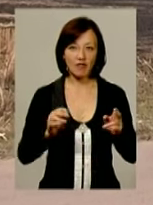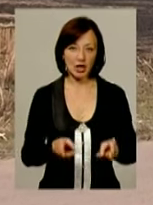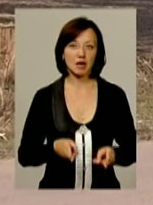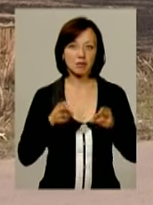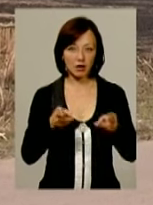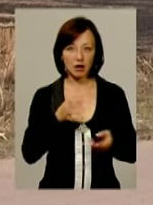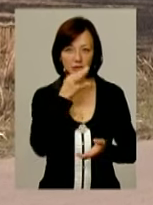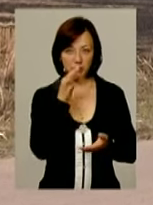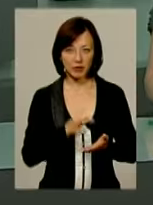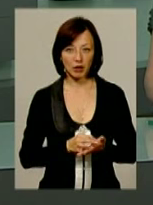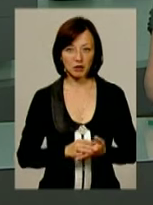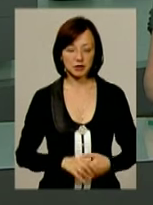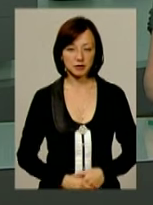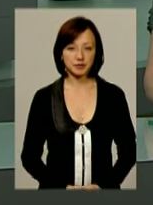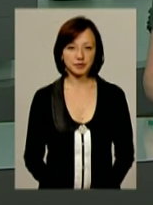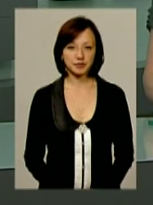кримінальна відповідальність.